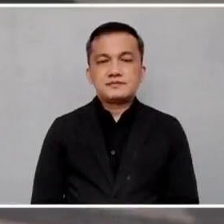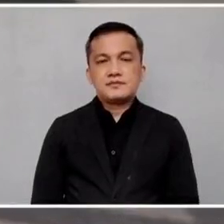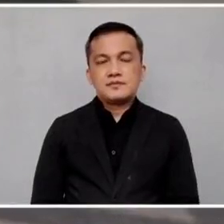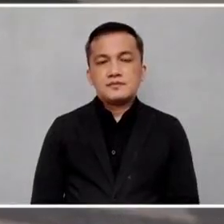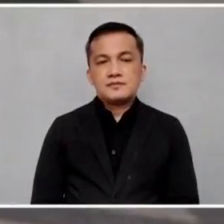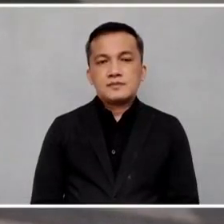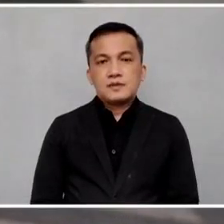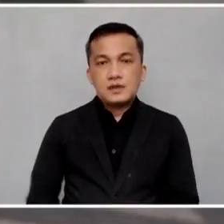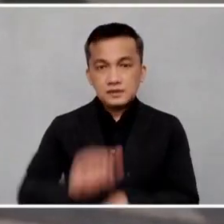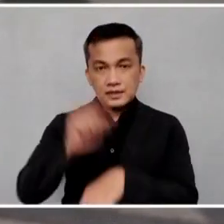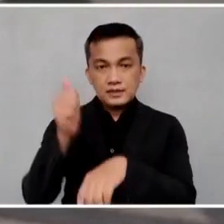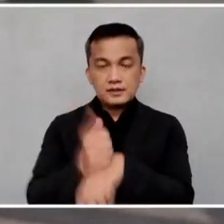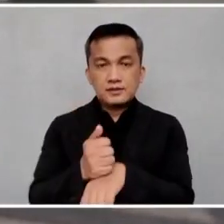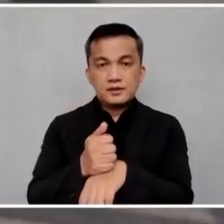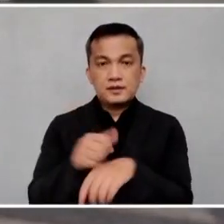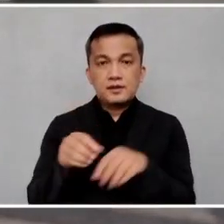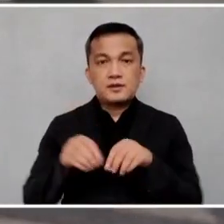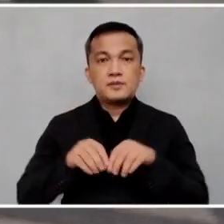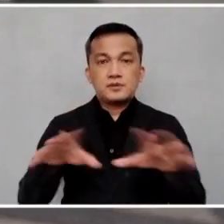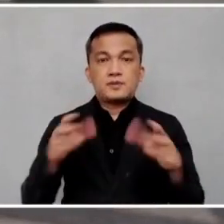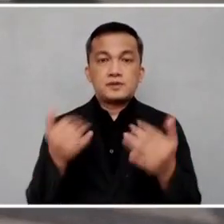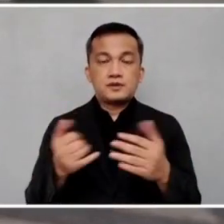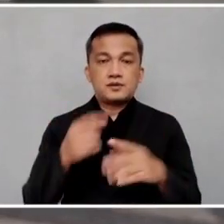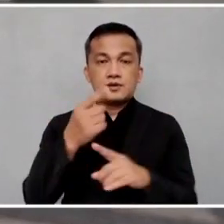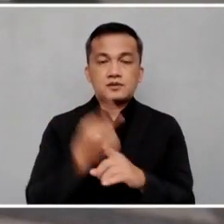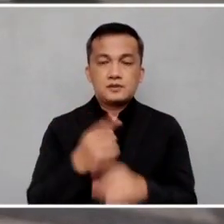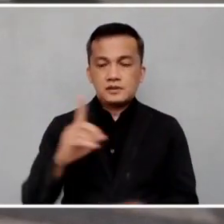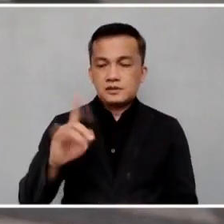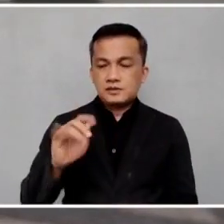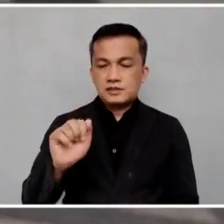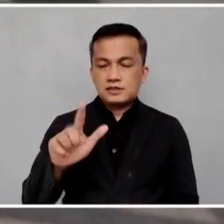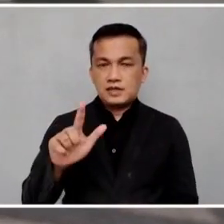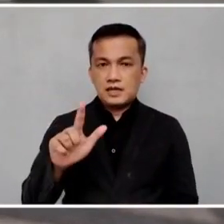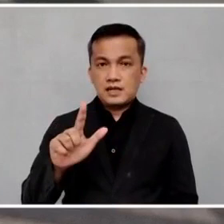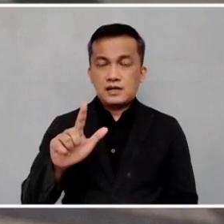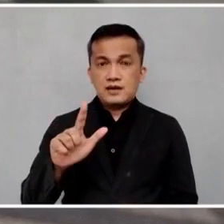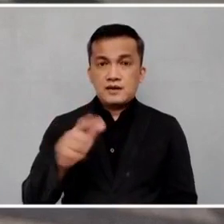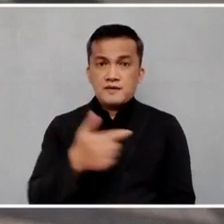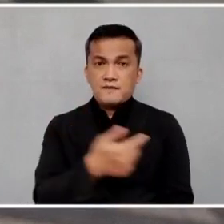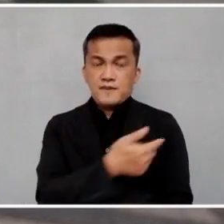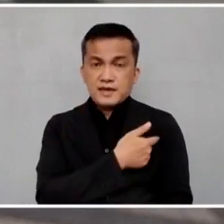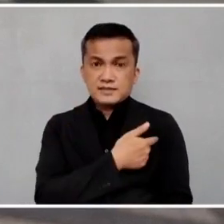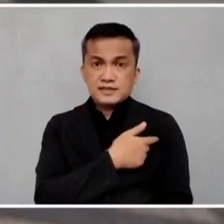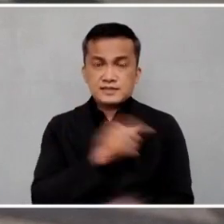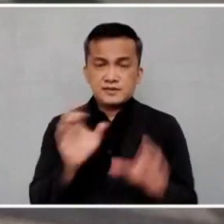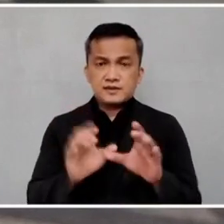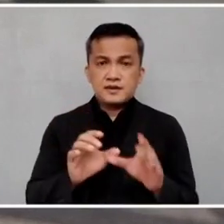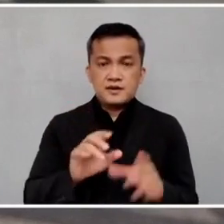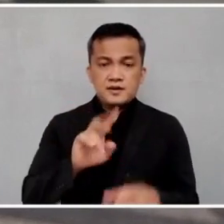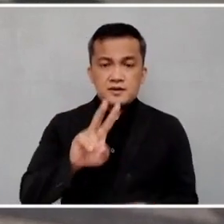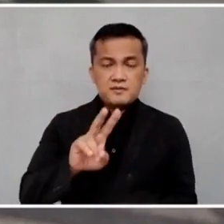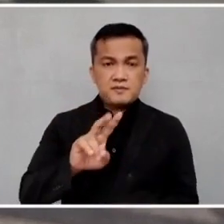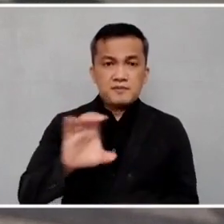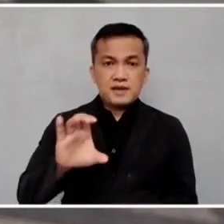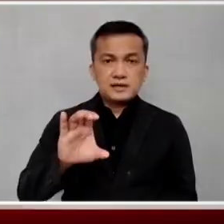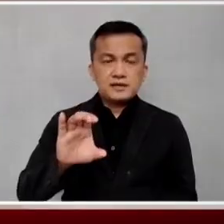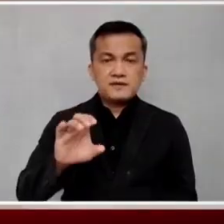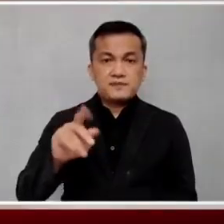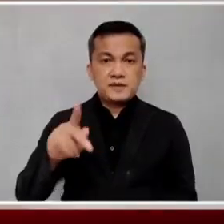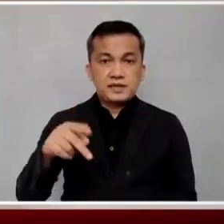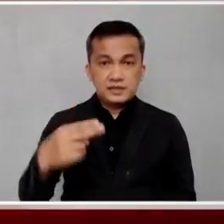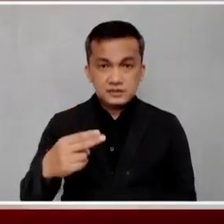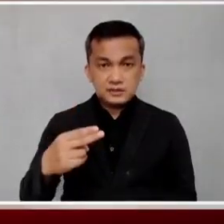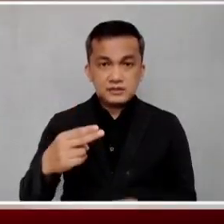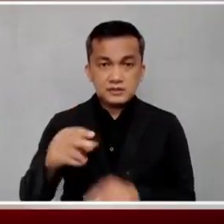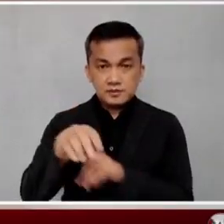Nakatakdang ipatupad simula ngayong buwan ang Digital Vaccine Certificate o VaxCert PH. Ito ang ipapalit sa mga